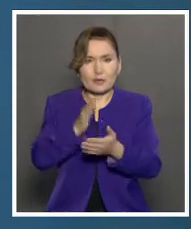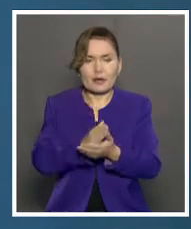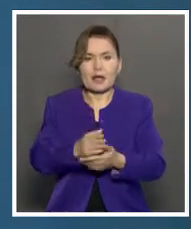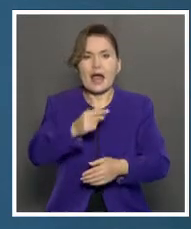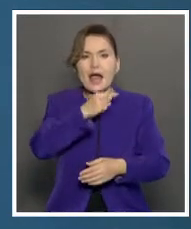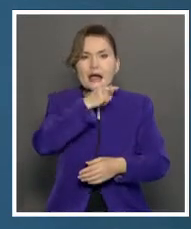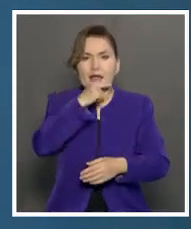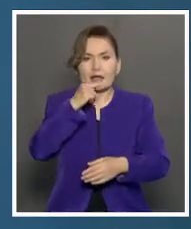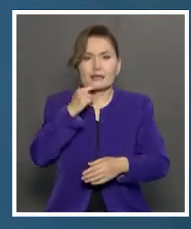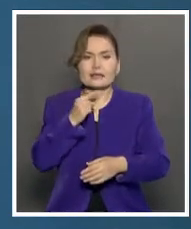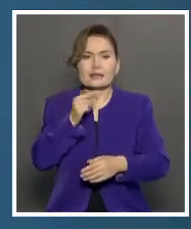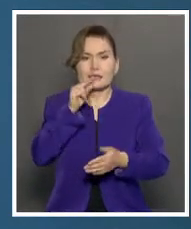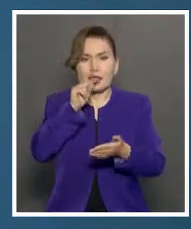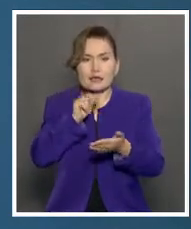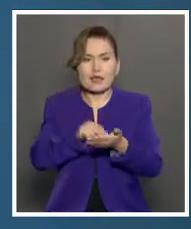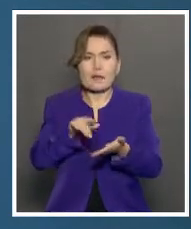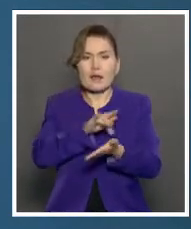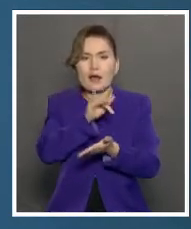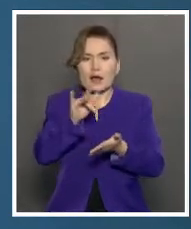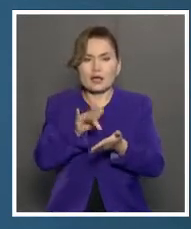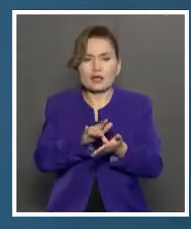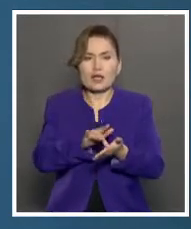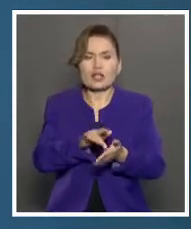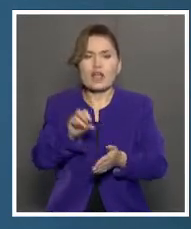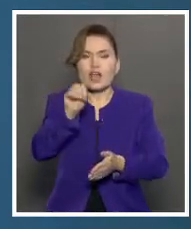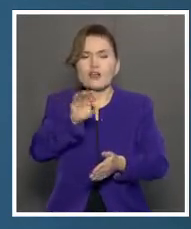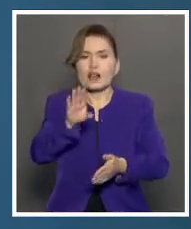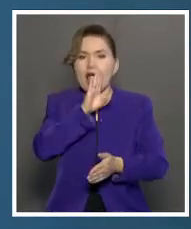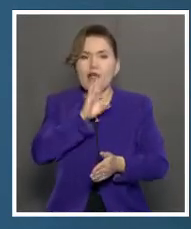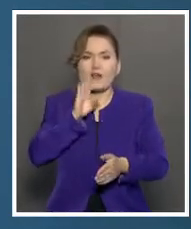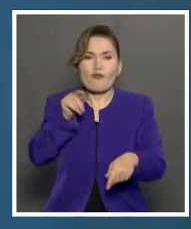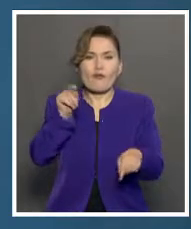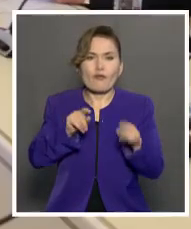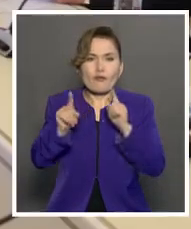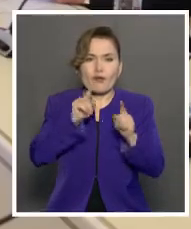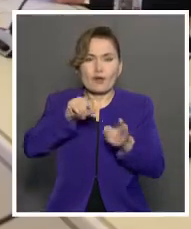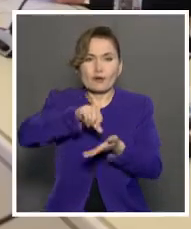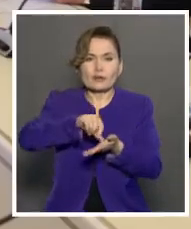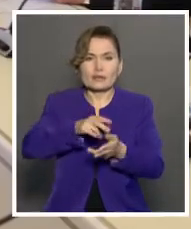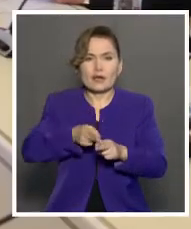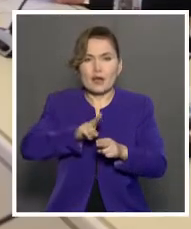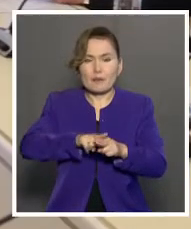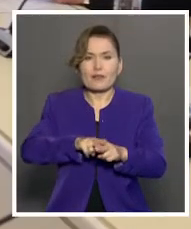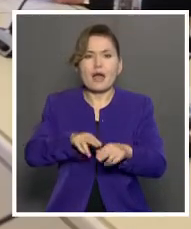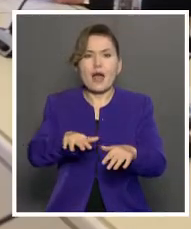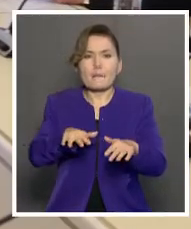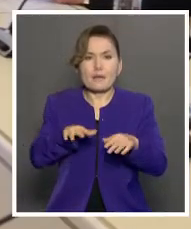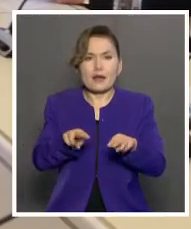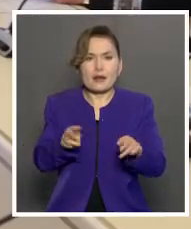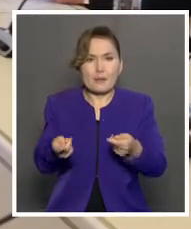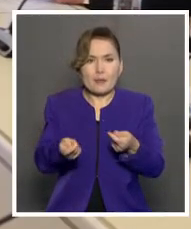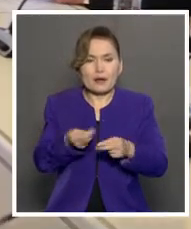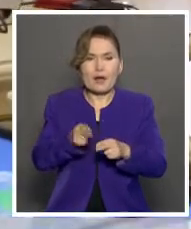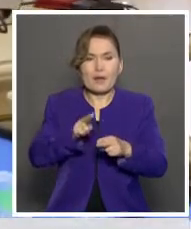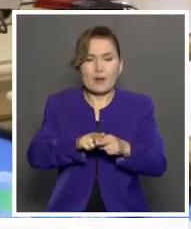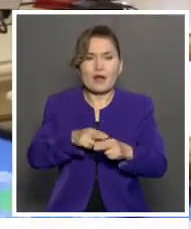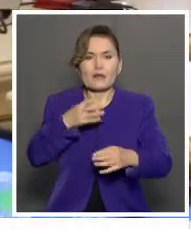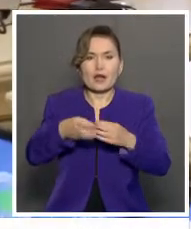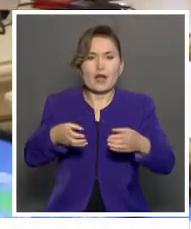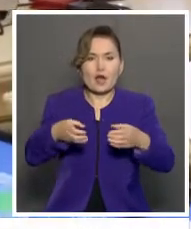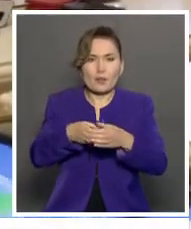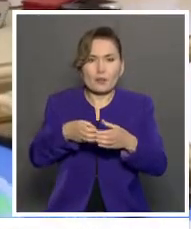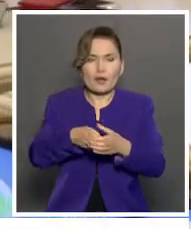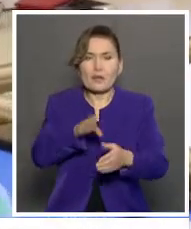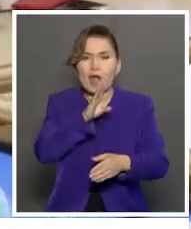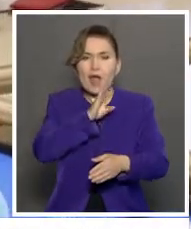Ресейдің Санкт-Петербург қаласында 3-ші Евразиялық әйелдер форумы өтіп жатыр. Оған 1000-ға жуық адам қатысты. Арасында парламентарийлер, билік пен халықаралық ұйым өкілдері,